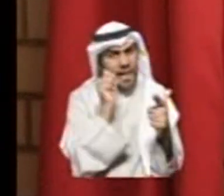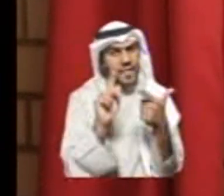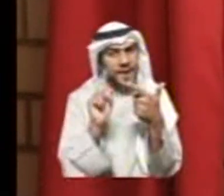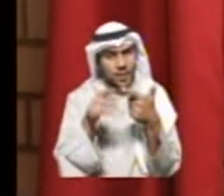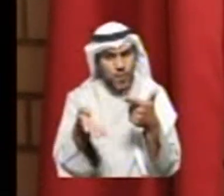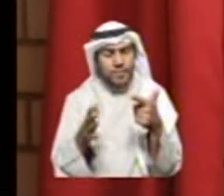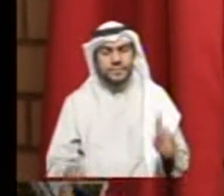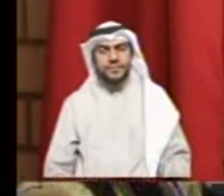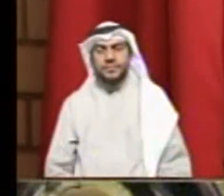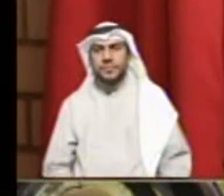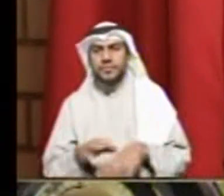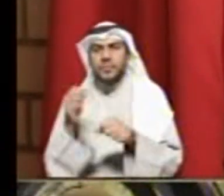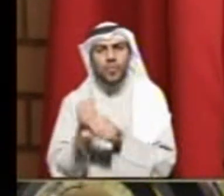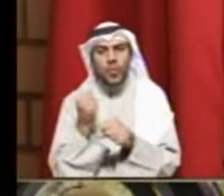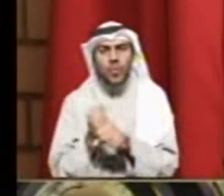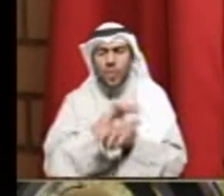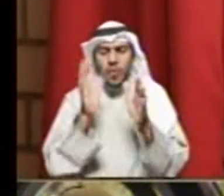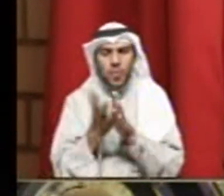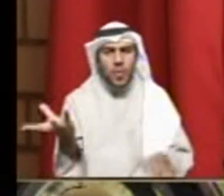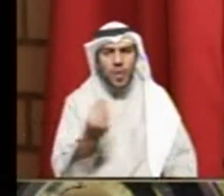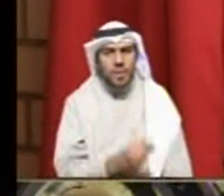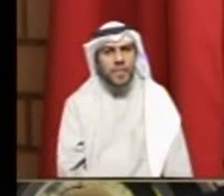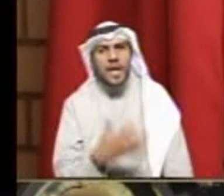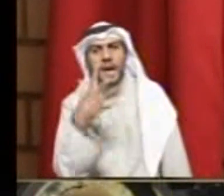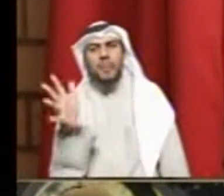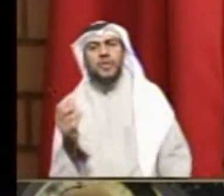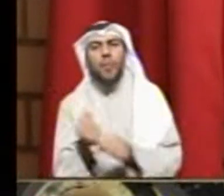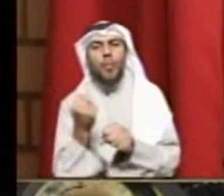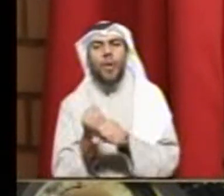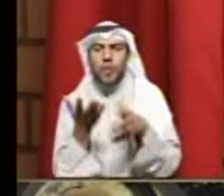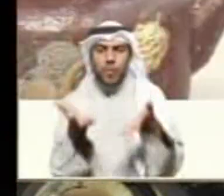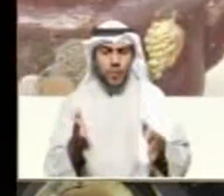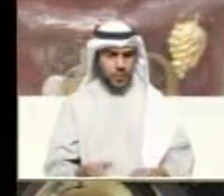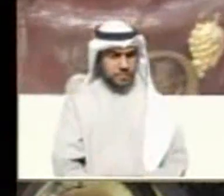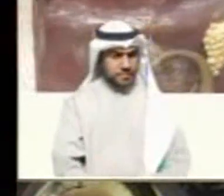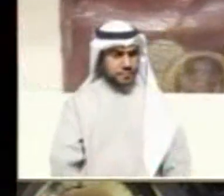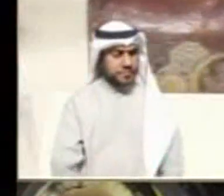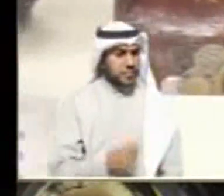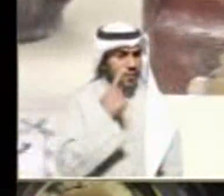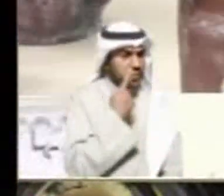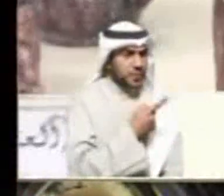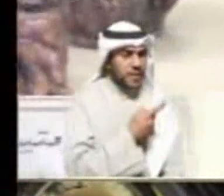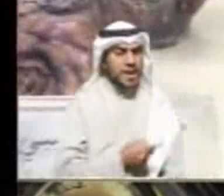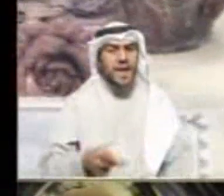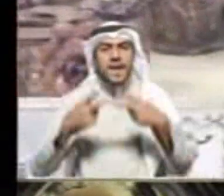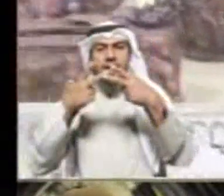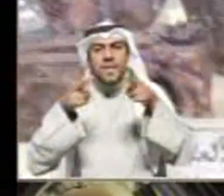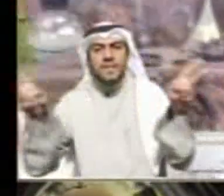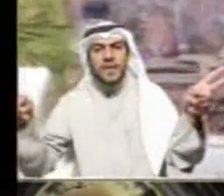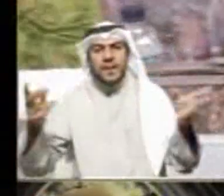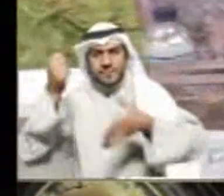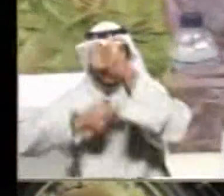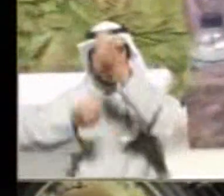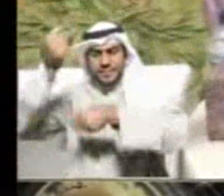موظفين حوالي يعني فوق 50 موظف موجودين. هذه الافتتاحات هي إنجاز يحسب